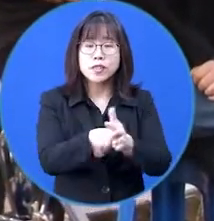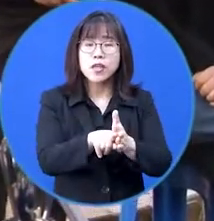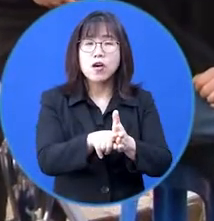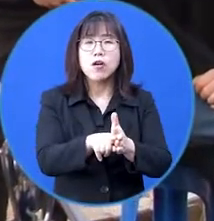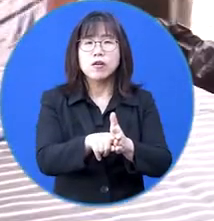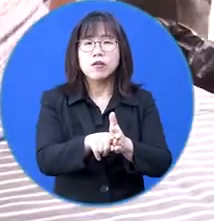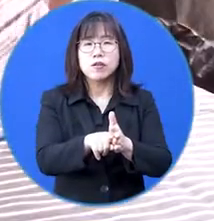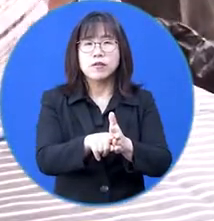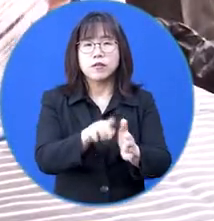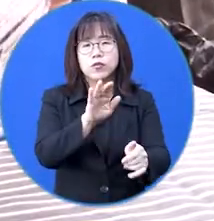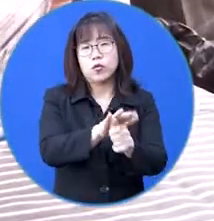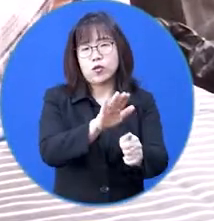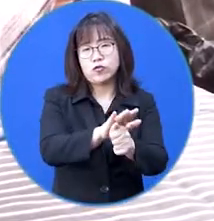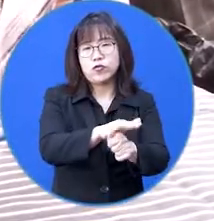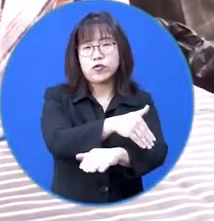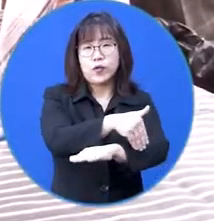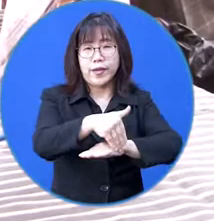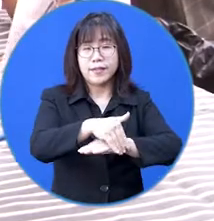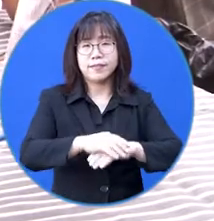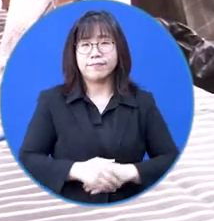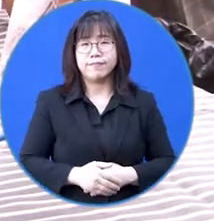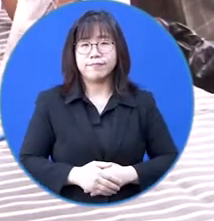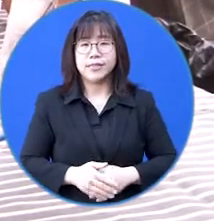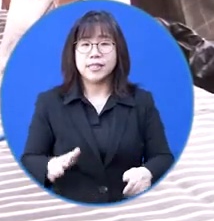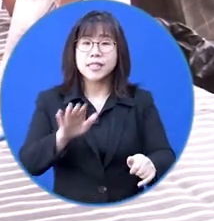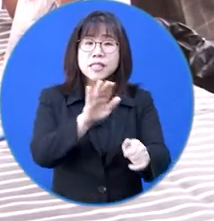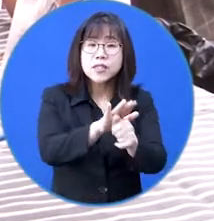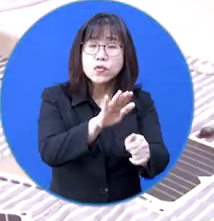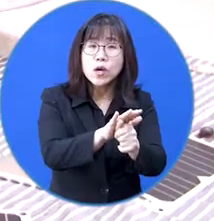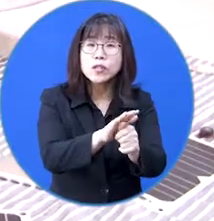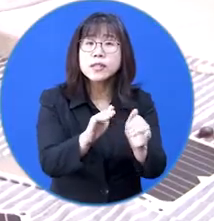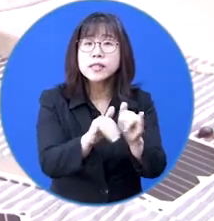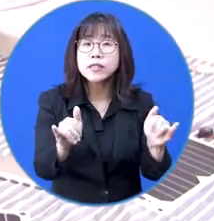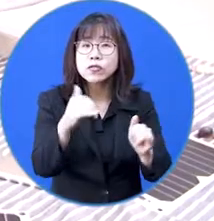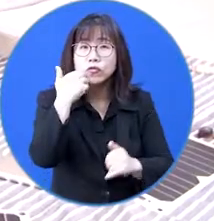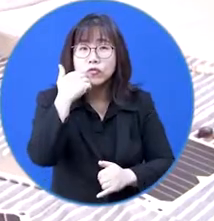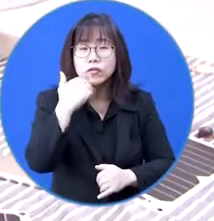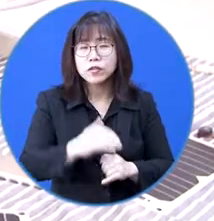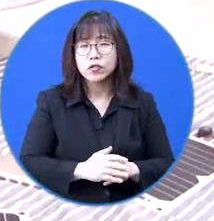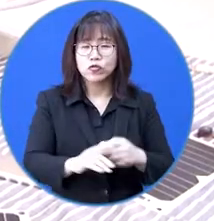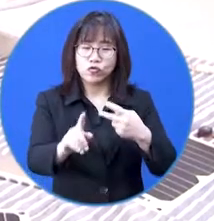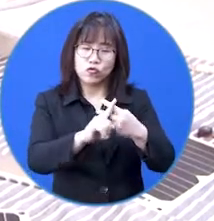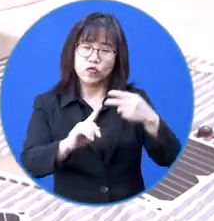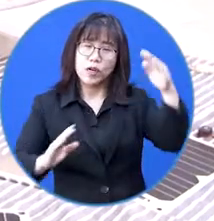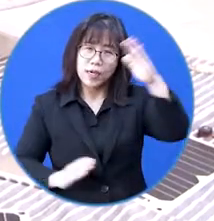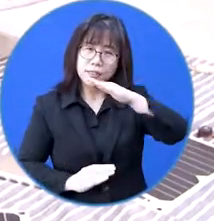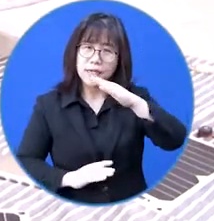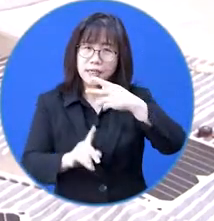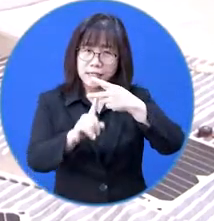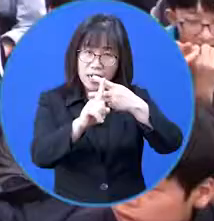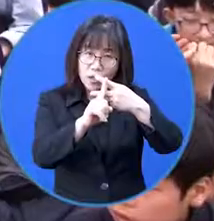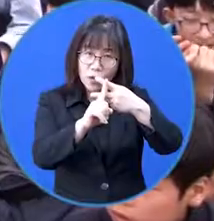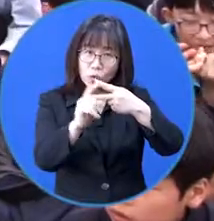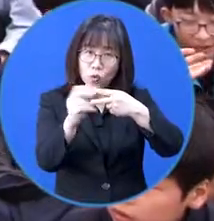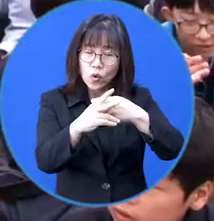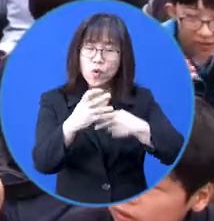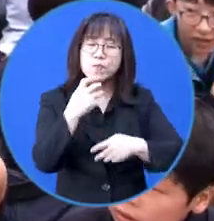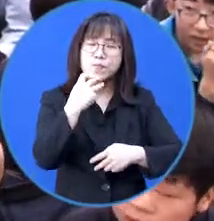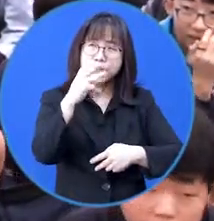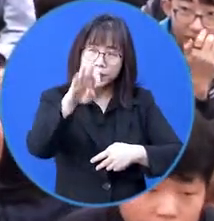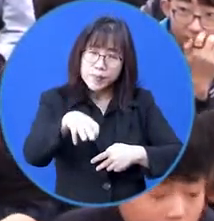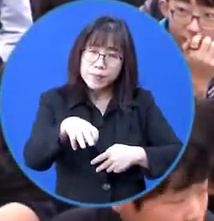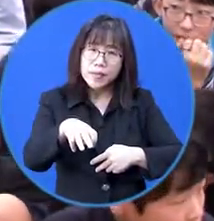수 있도록 하는 사업입니다. 지원 대상은 강서구에 거주하고 있는 중학교 1학년과 만